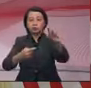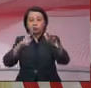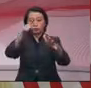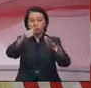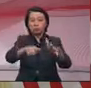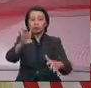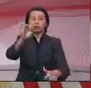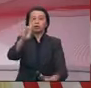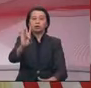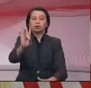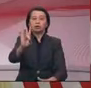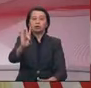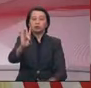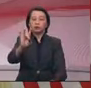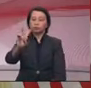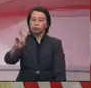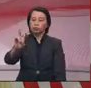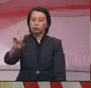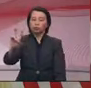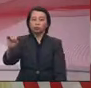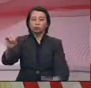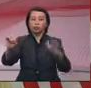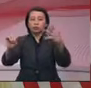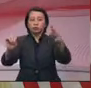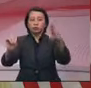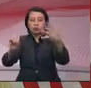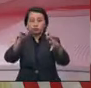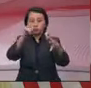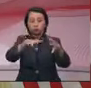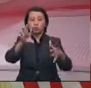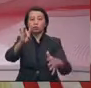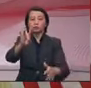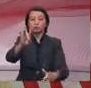15 Ogos 2020.